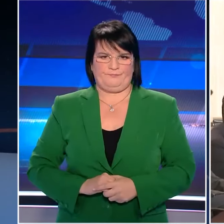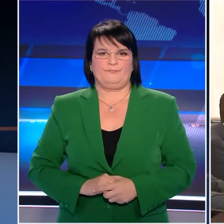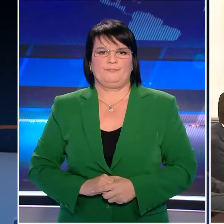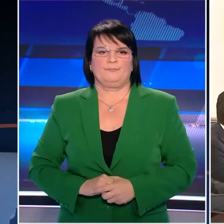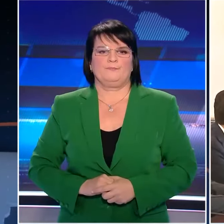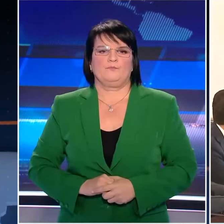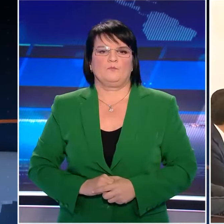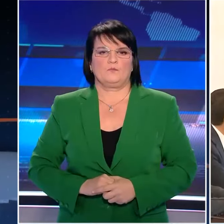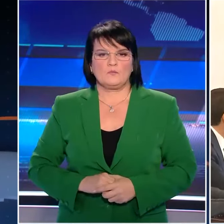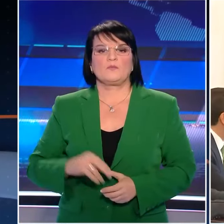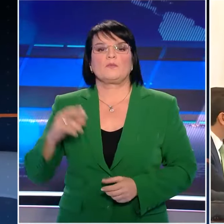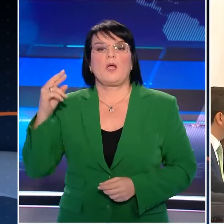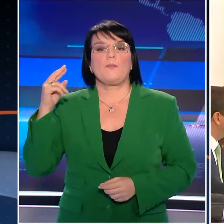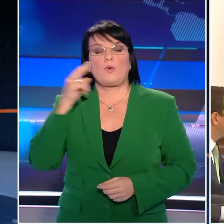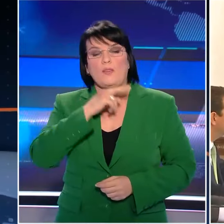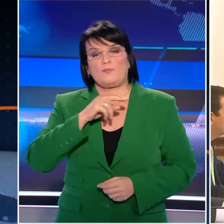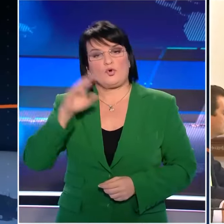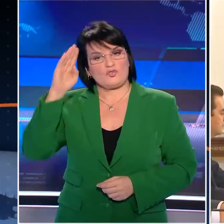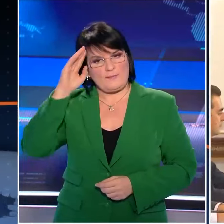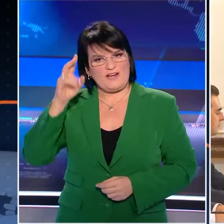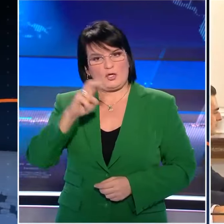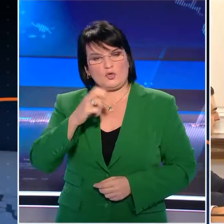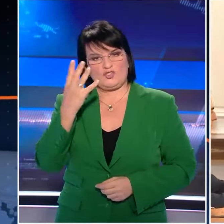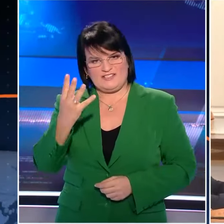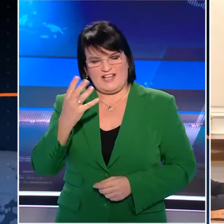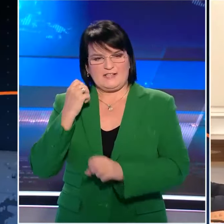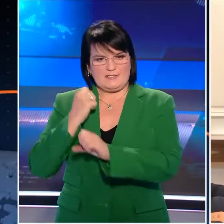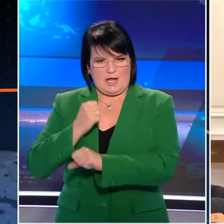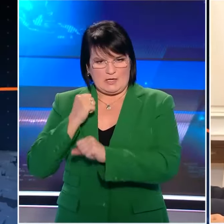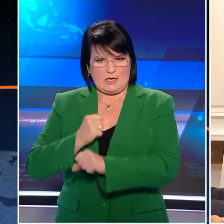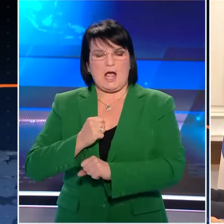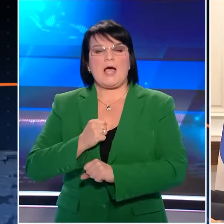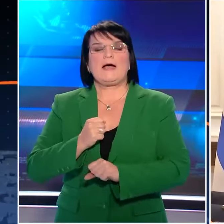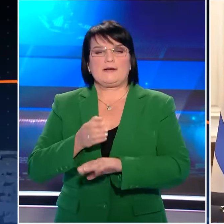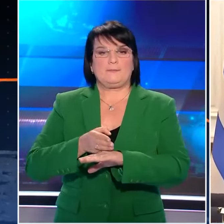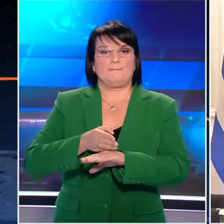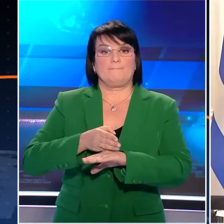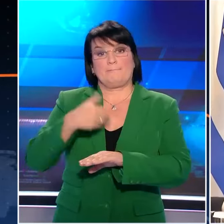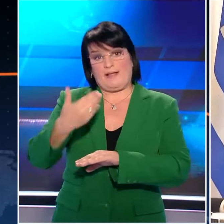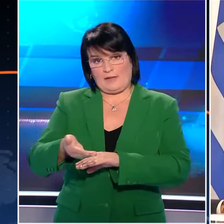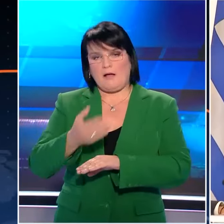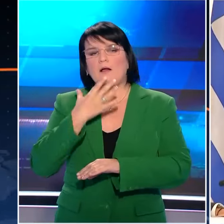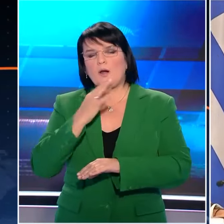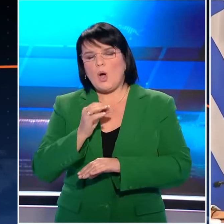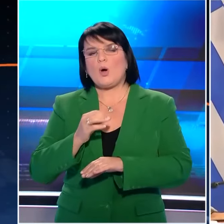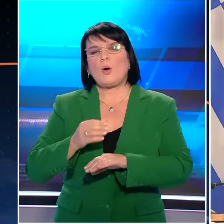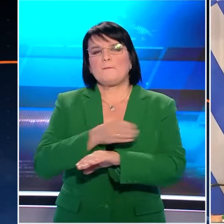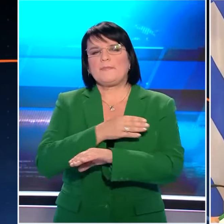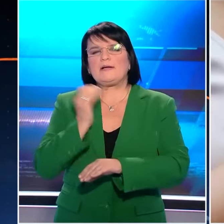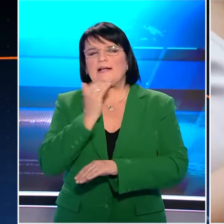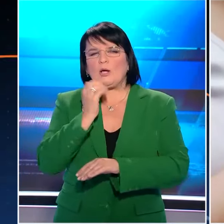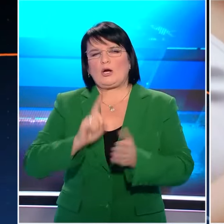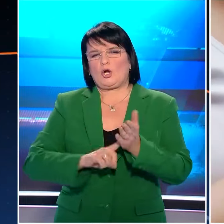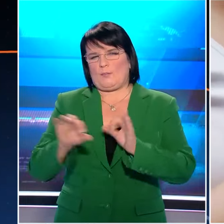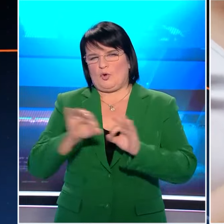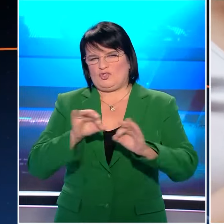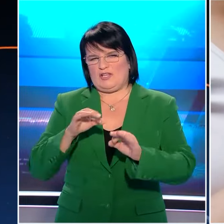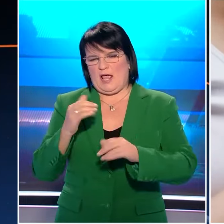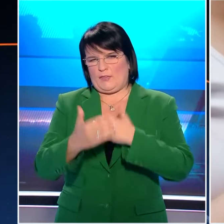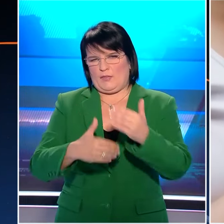Το ταξίδι του Πρωθυπουργού στην Αμερική στις 24 Ιανουαρίου μπορεί να επισπεύσει το Υπουργικό Συμβούλιο που είχε προγραμματιστεί για τις 30,